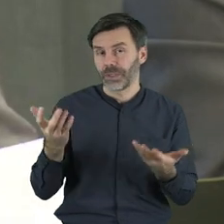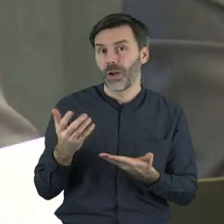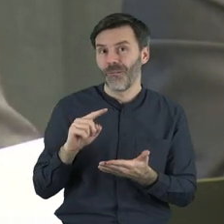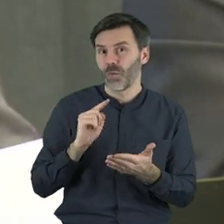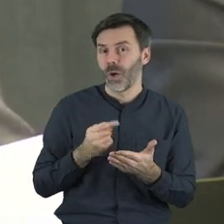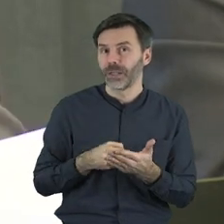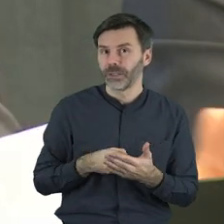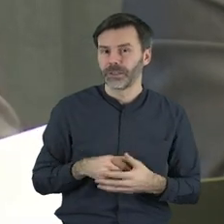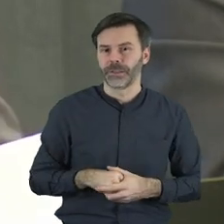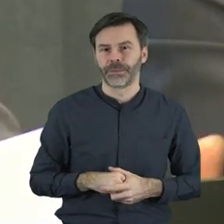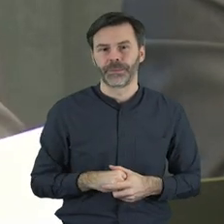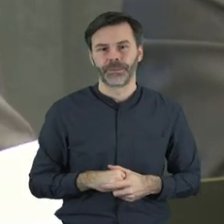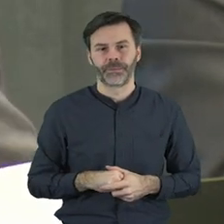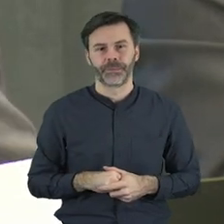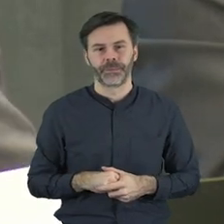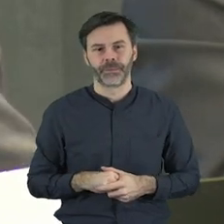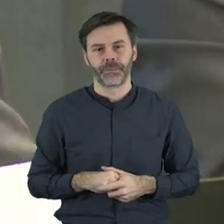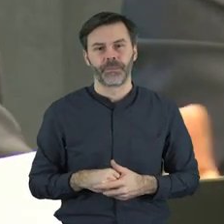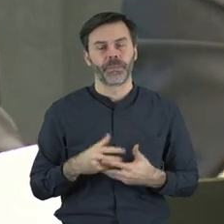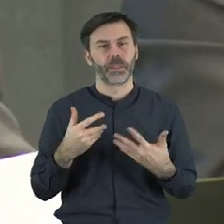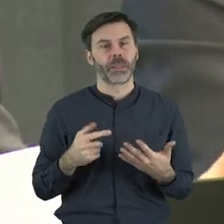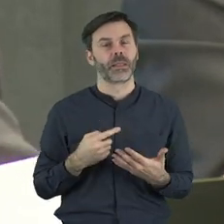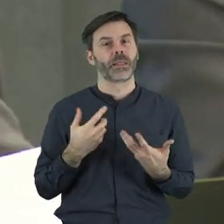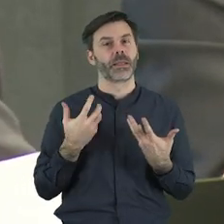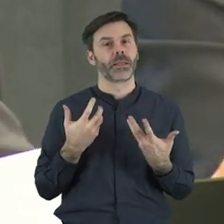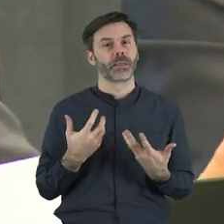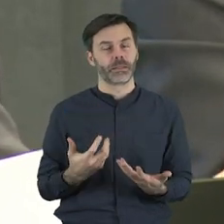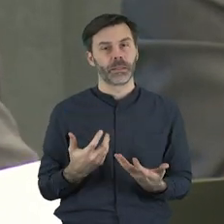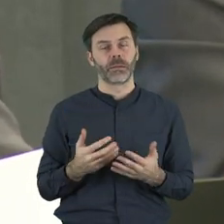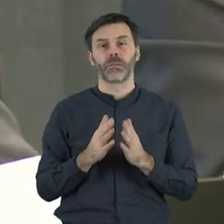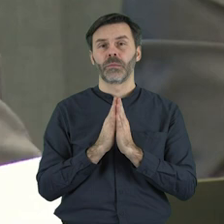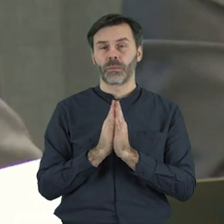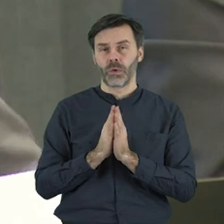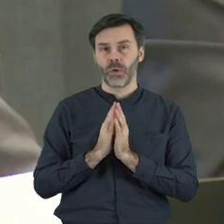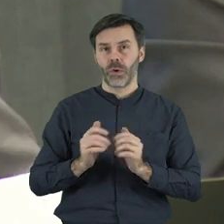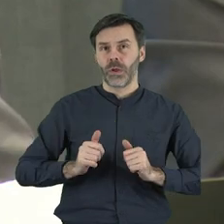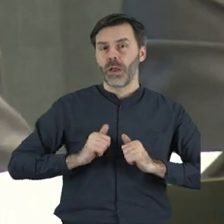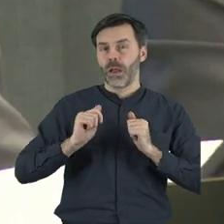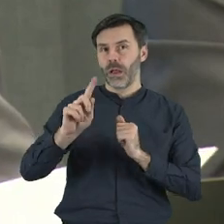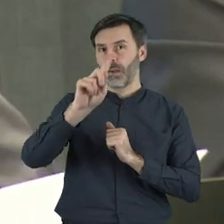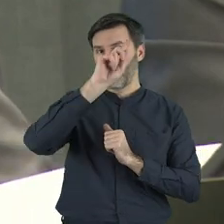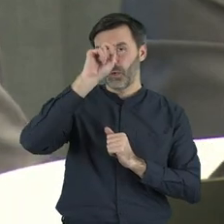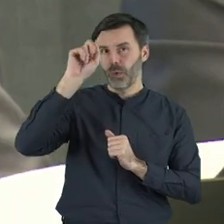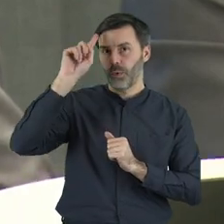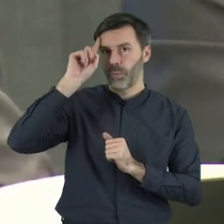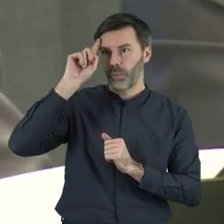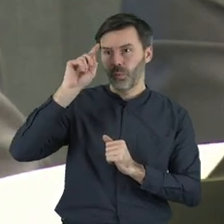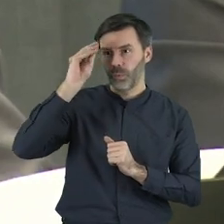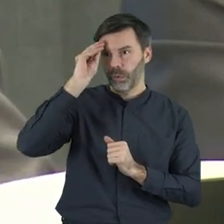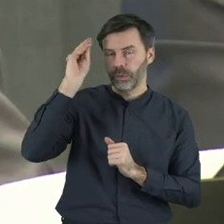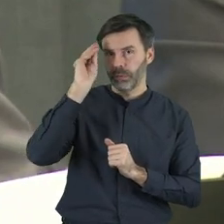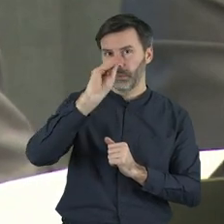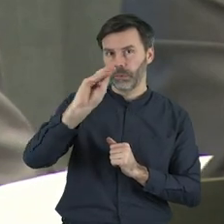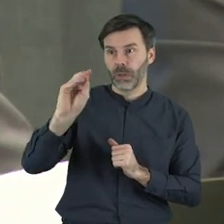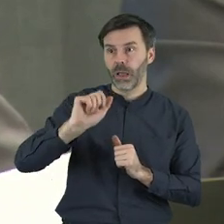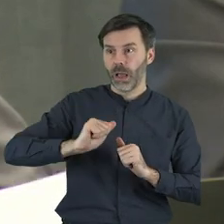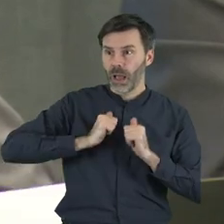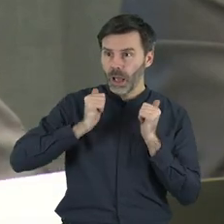również zaapelować, żebyście również przyczynili się do tego, żeby ten dzierżawca się zgłosił. No nam zależy na tym,